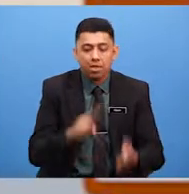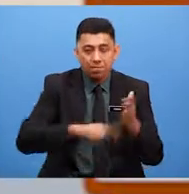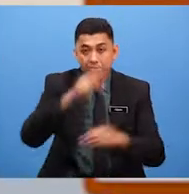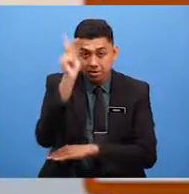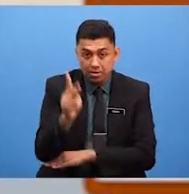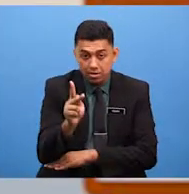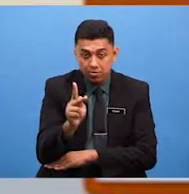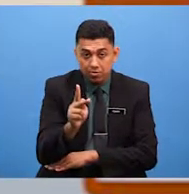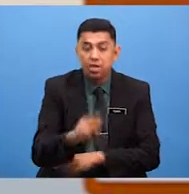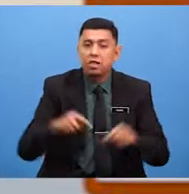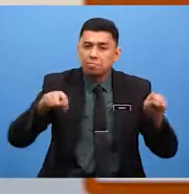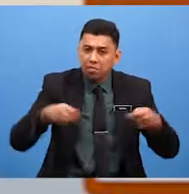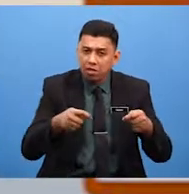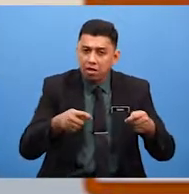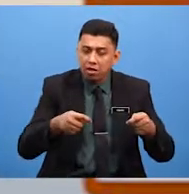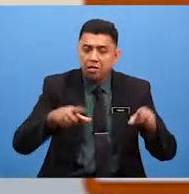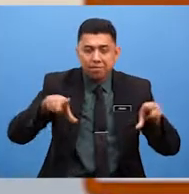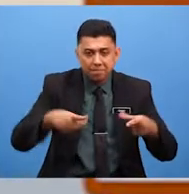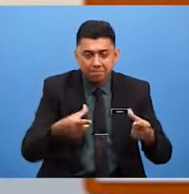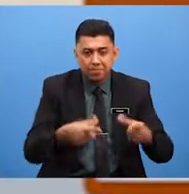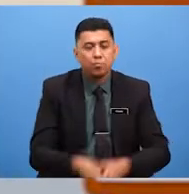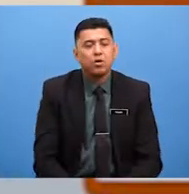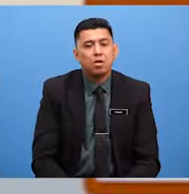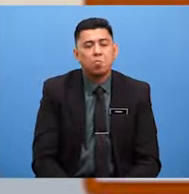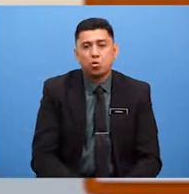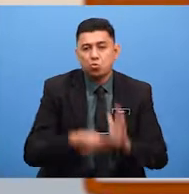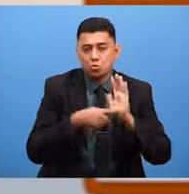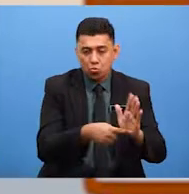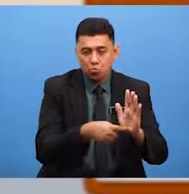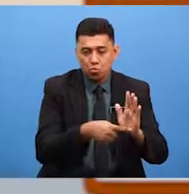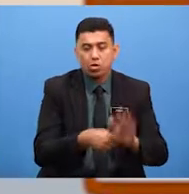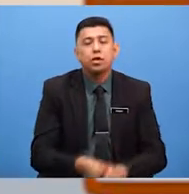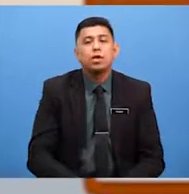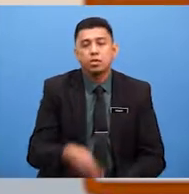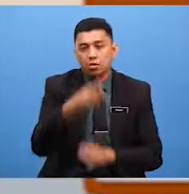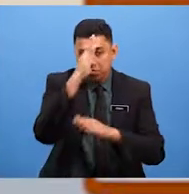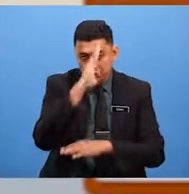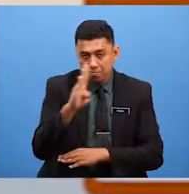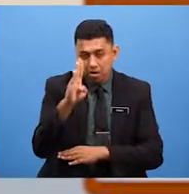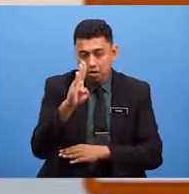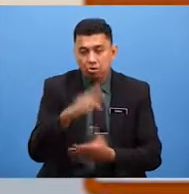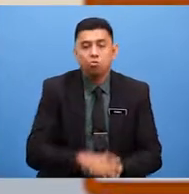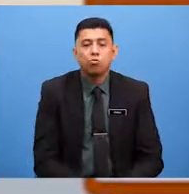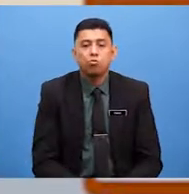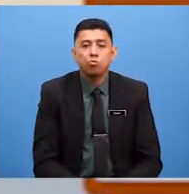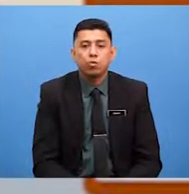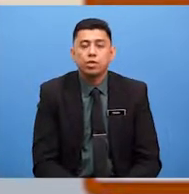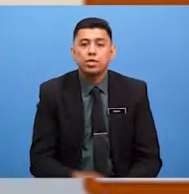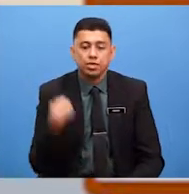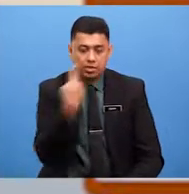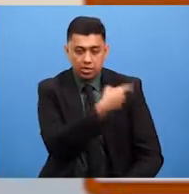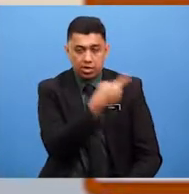Apakah tingkah laku kita yang akan menunjukkan bahawa kita hormat pada negara